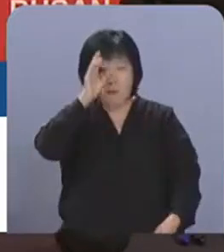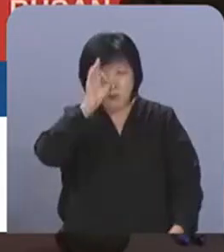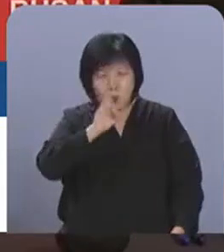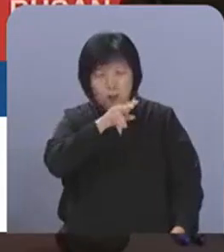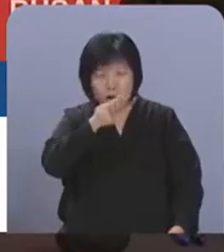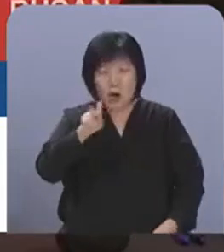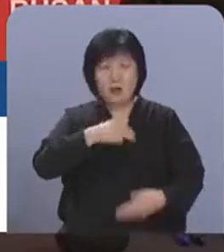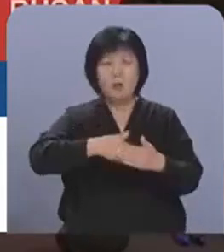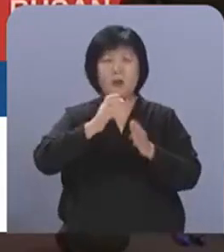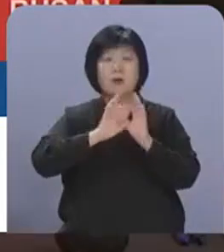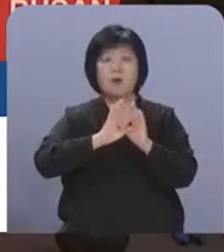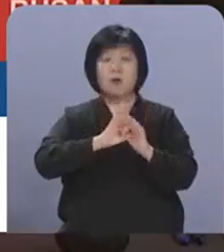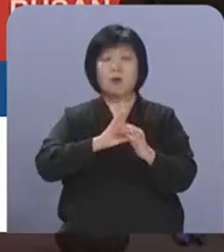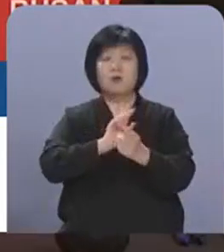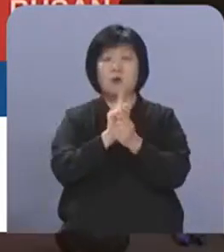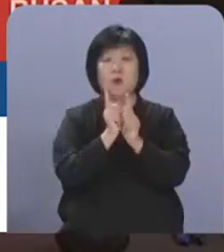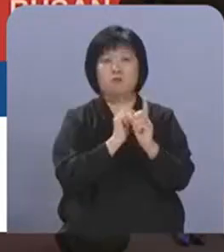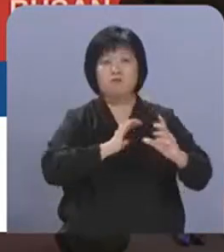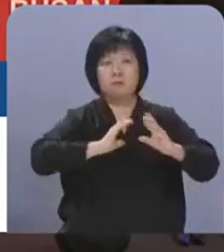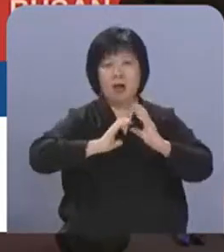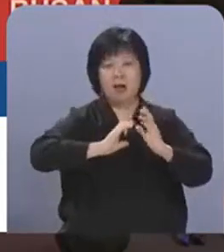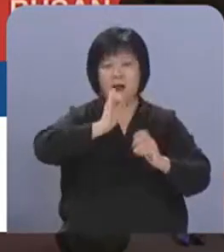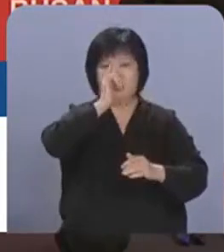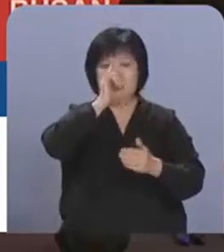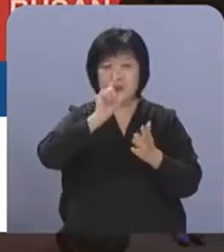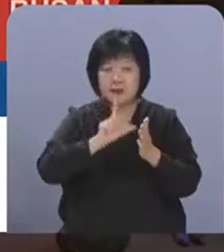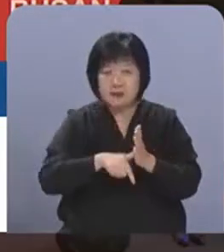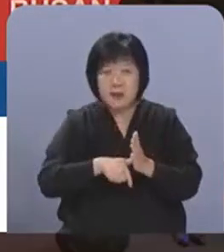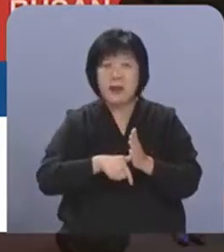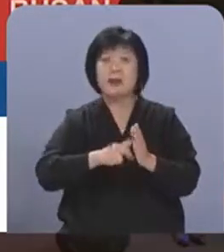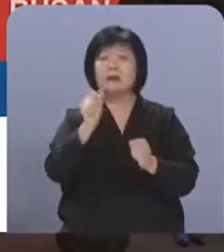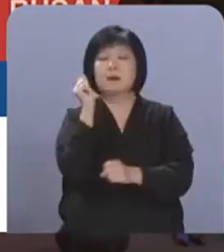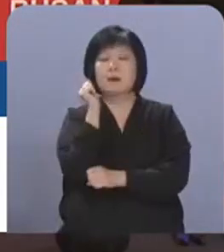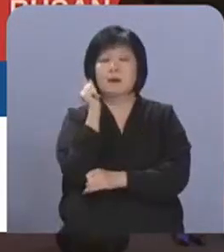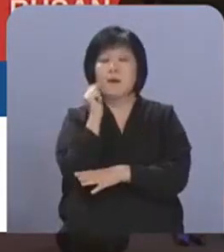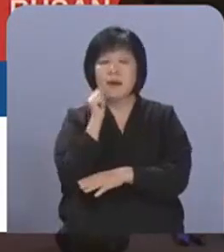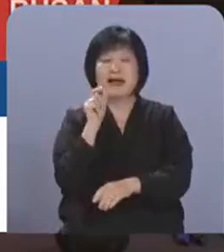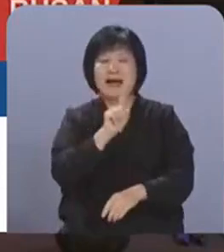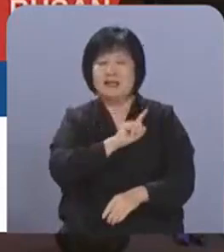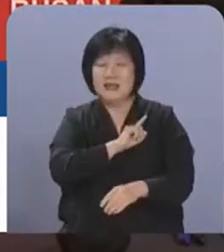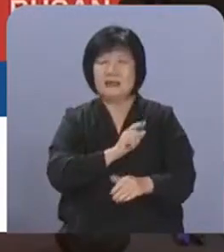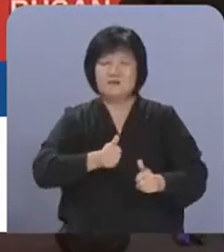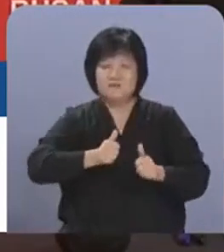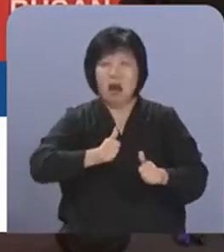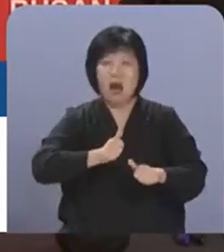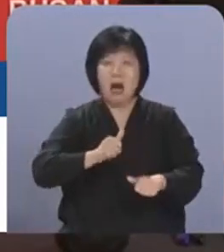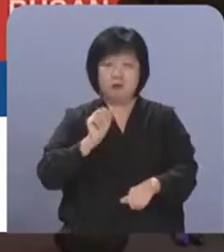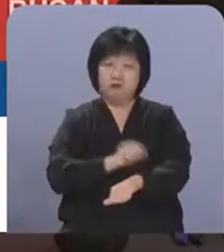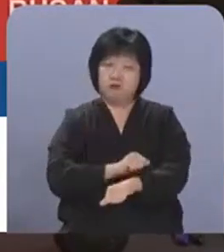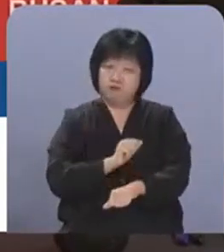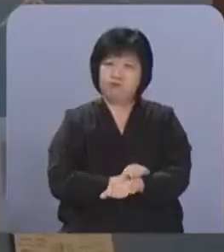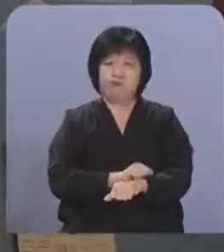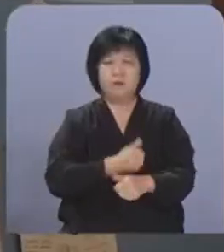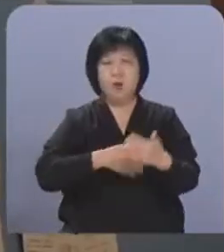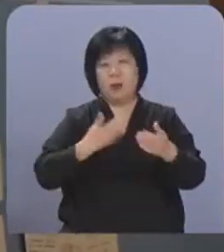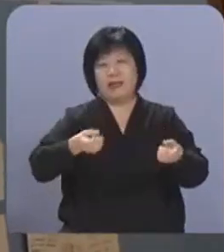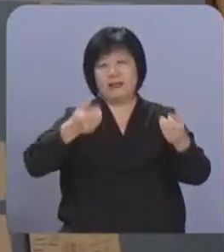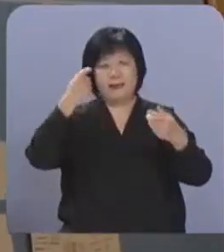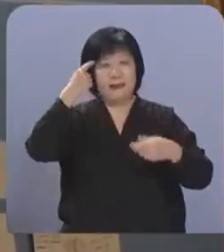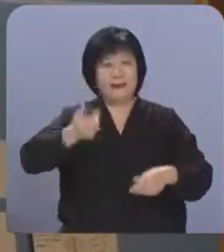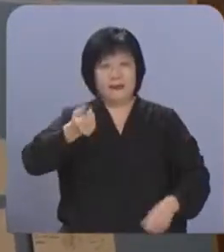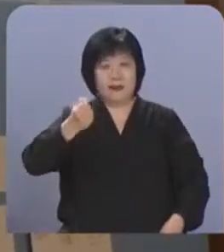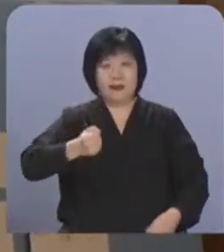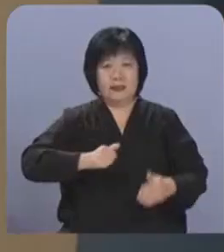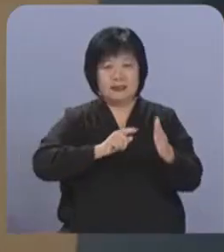서로 소통하는 것이라고 했을 때 그런 본질에 가장 충실한 영화제가 아니었나라고 생각을 합니다.